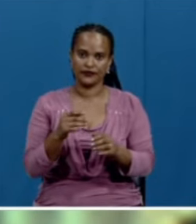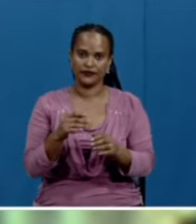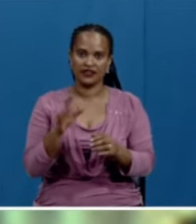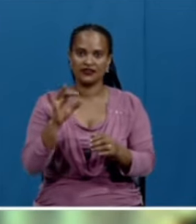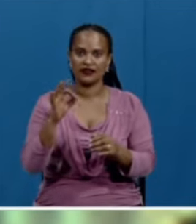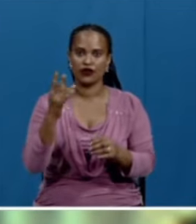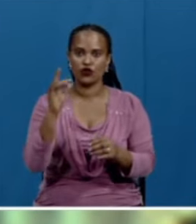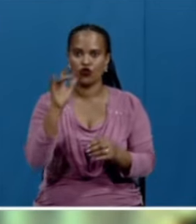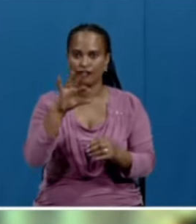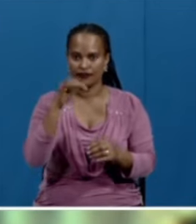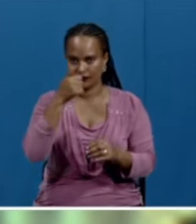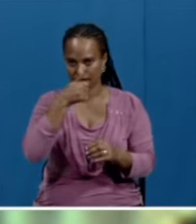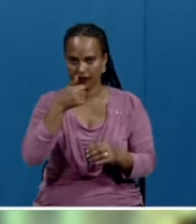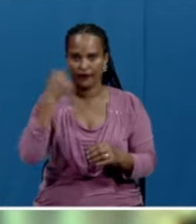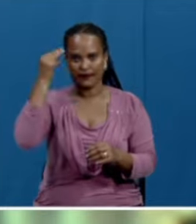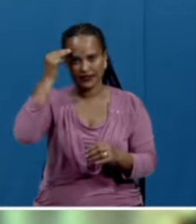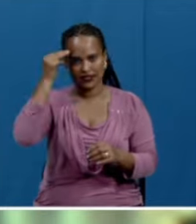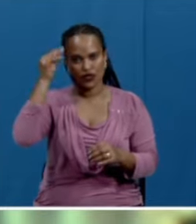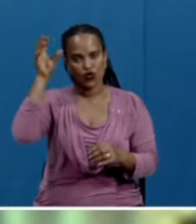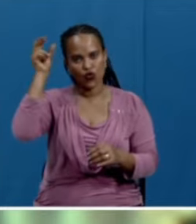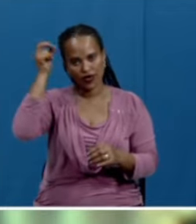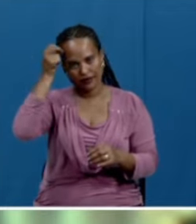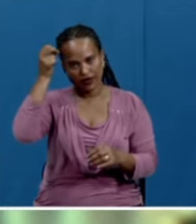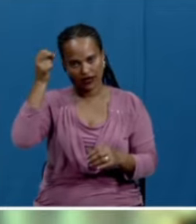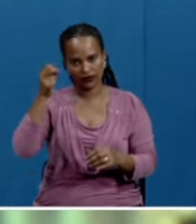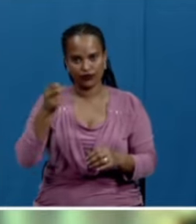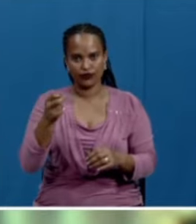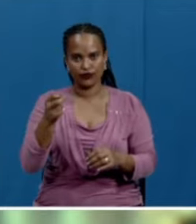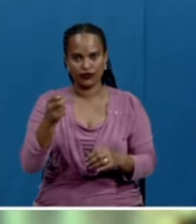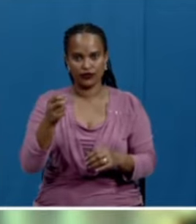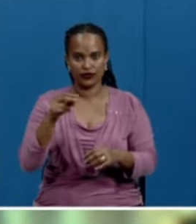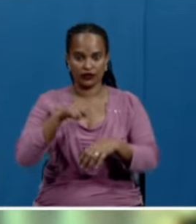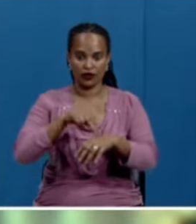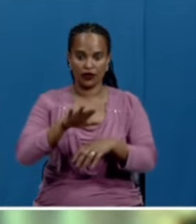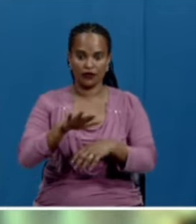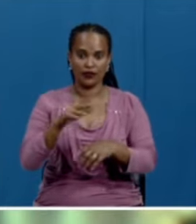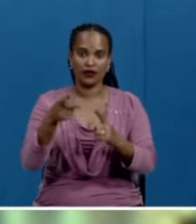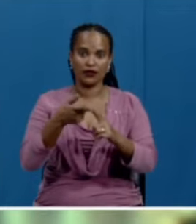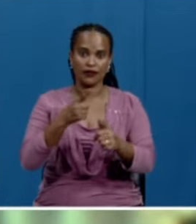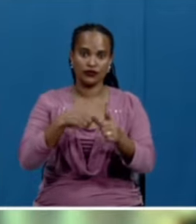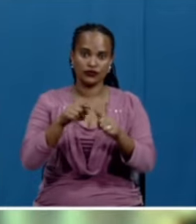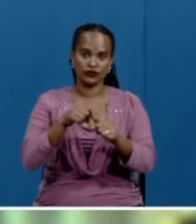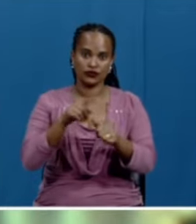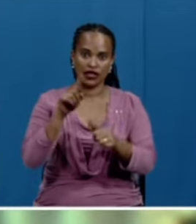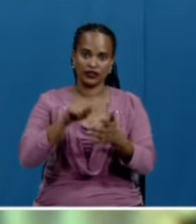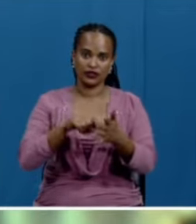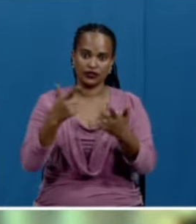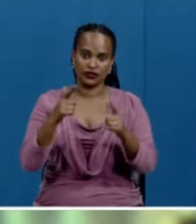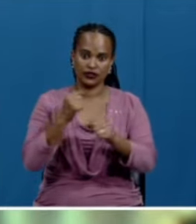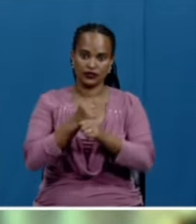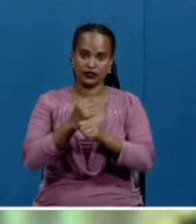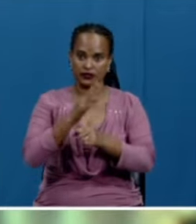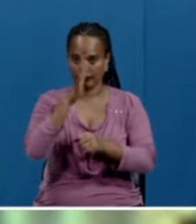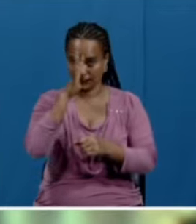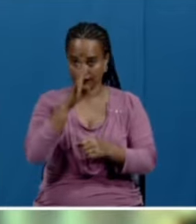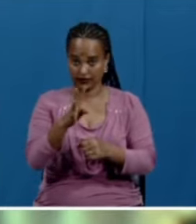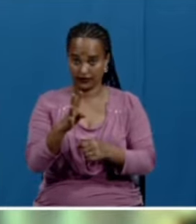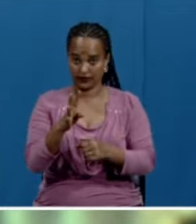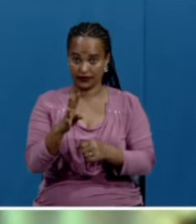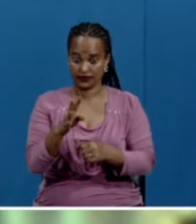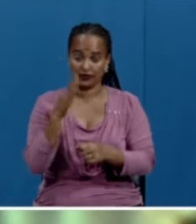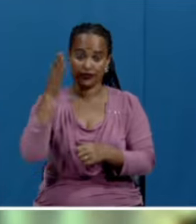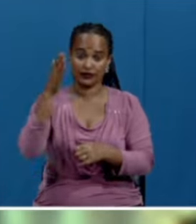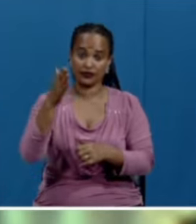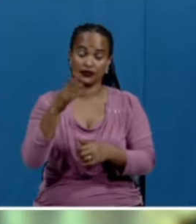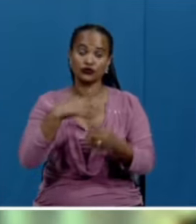ዋና ፈፃሚ ስራሕ ሳፋሪኮም ኢትዮጵያ ሚስተር ዊም ቫሌንቱን ትካሎም ኣብ ቀዳማይ ዙርያ ን1,000 ወገናት ዕድል ስራሕ ከም ዝፈጥርን ኣብ